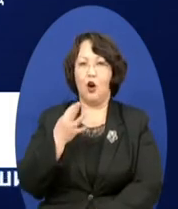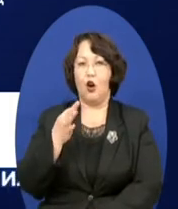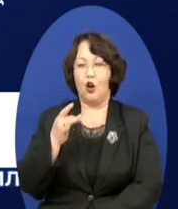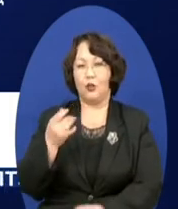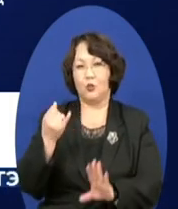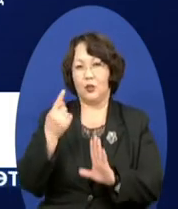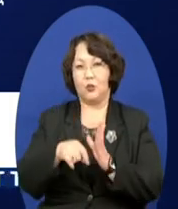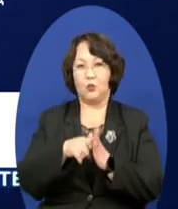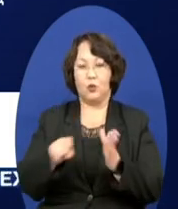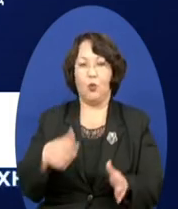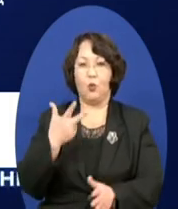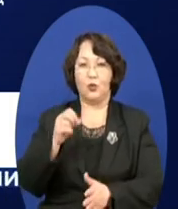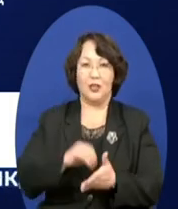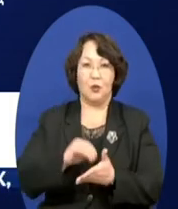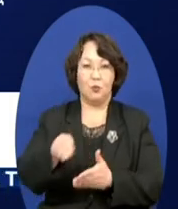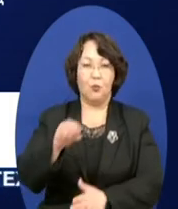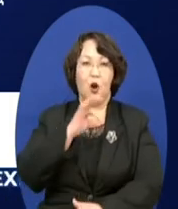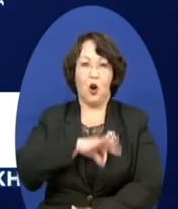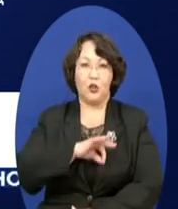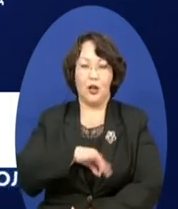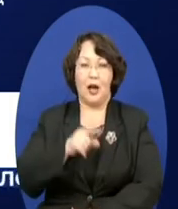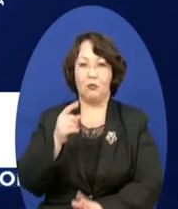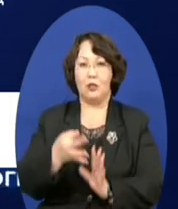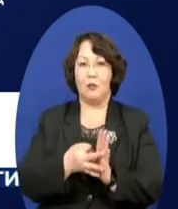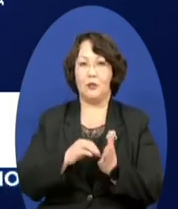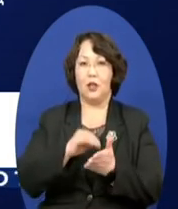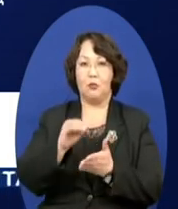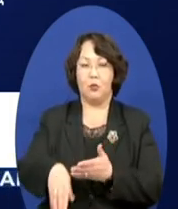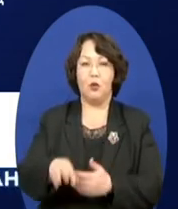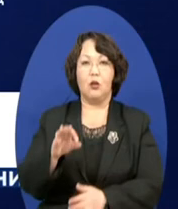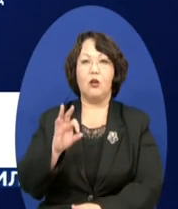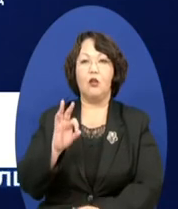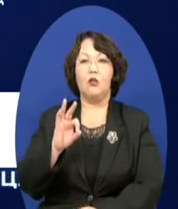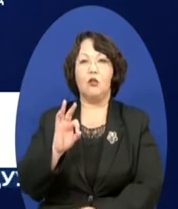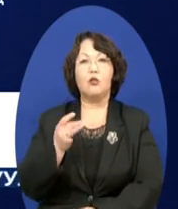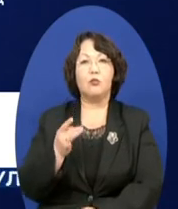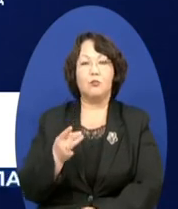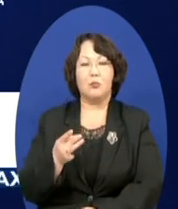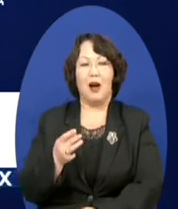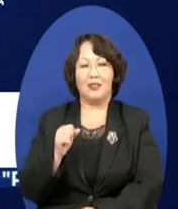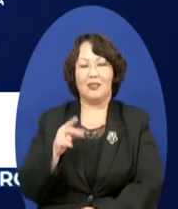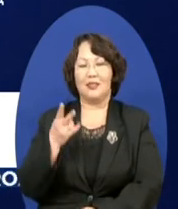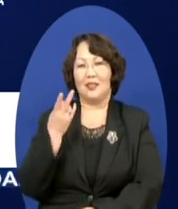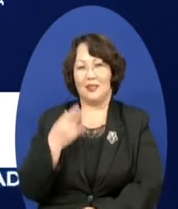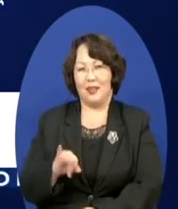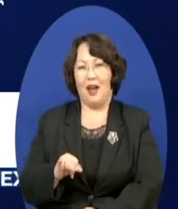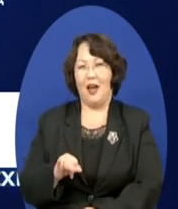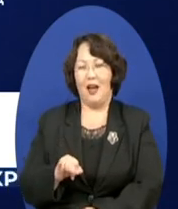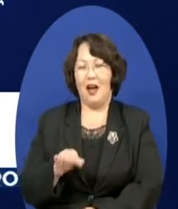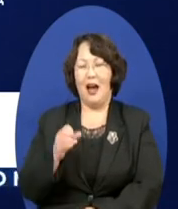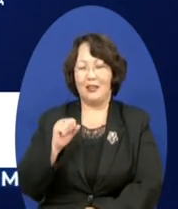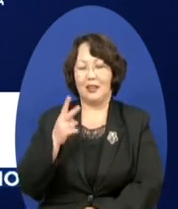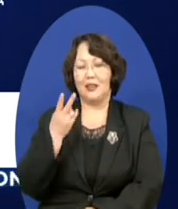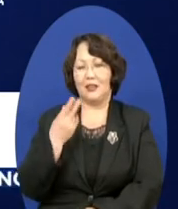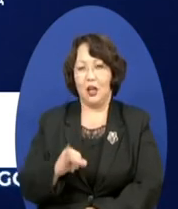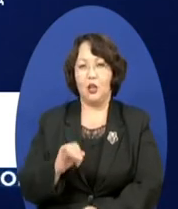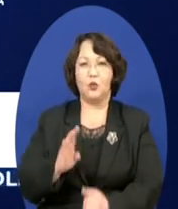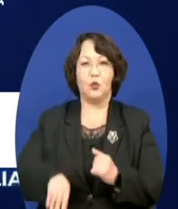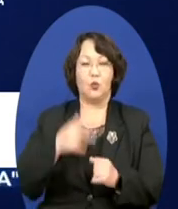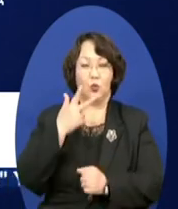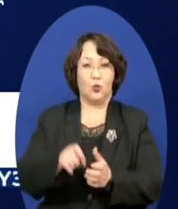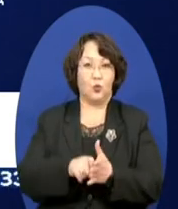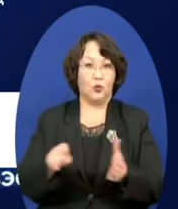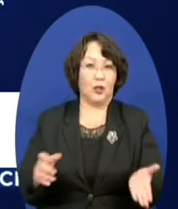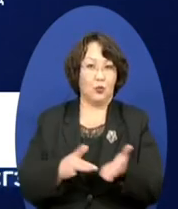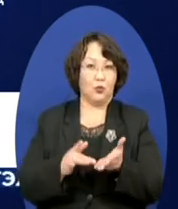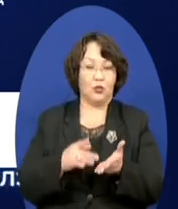байдлаар 30 тэрбум төгрөгийн орлоготой 18 тэрбум төгрөгийн алдагдалтай болжээ. Алдагдал ингэж өссөн ч сүүлийн 3 жилийн